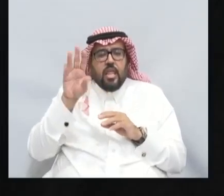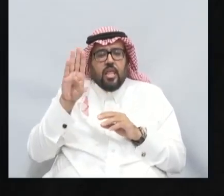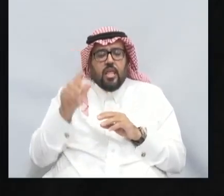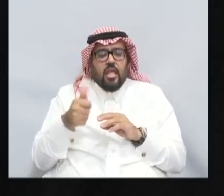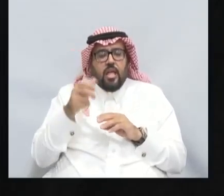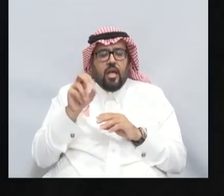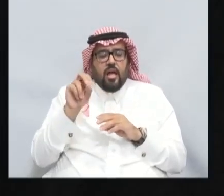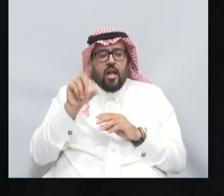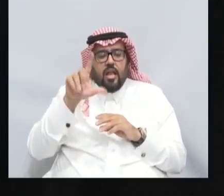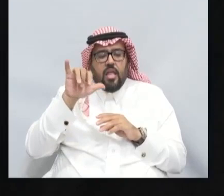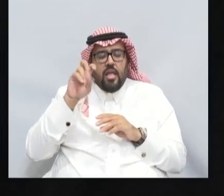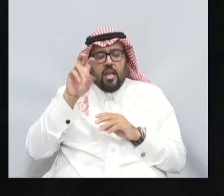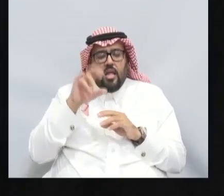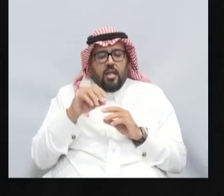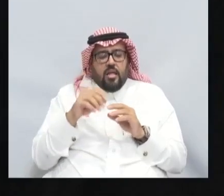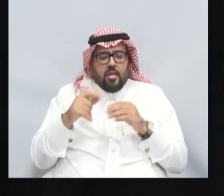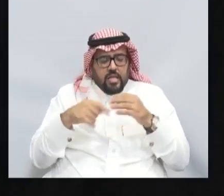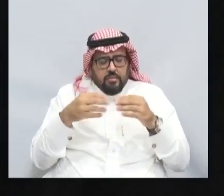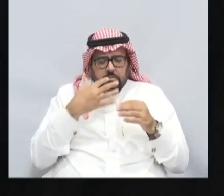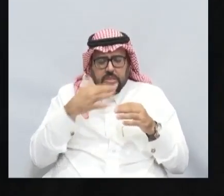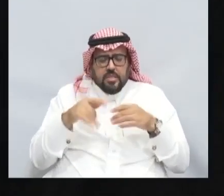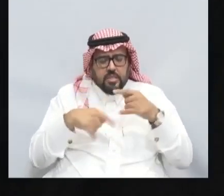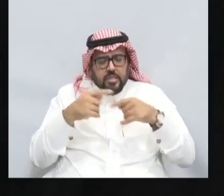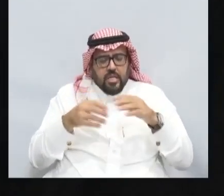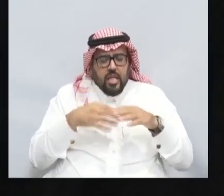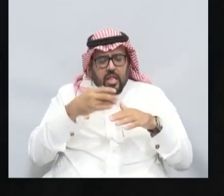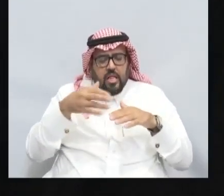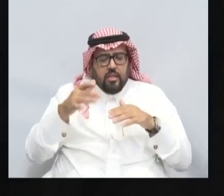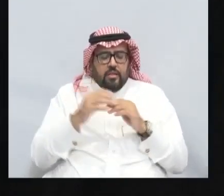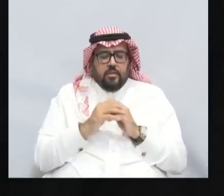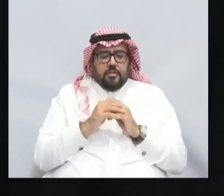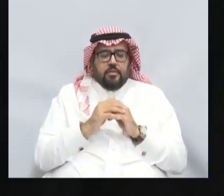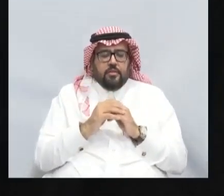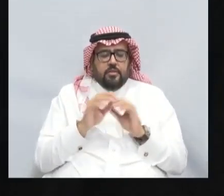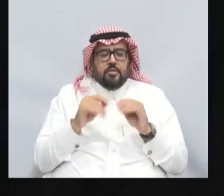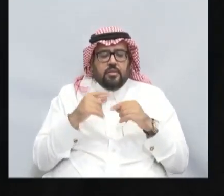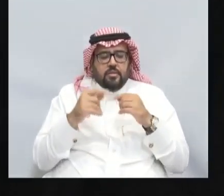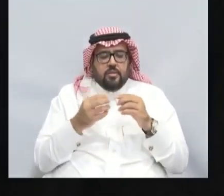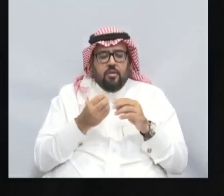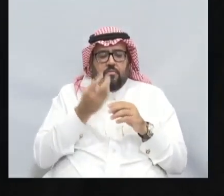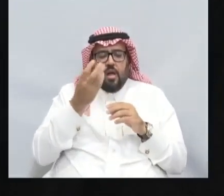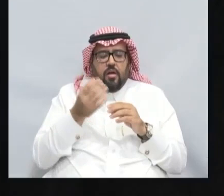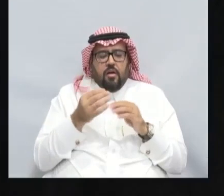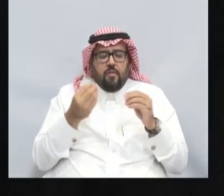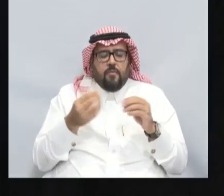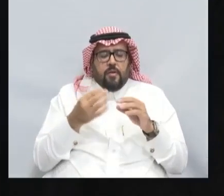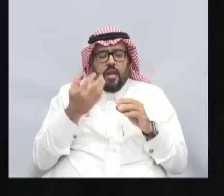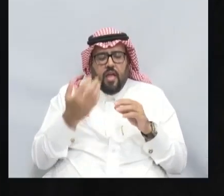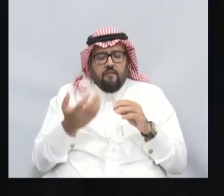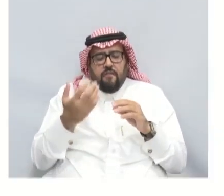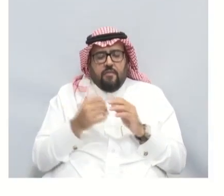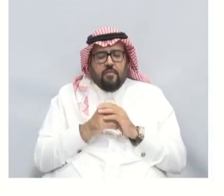يعني غازات أقل، يعني سهولة الحركة، لزوجة قليلة، إذن حيكون الثوران ماذا؟